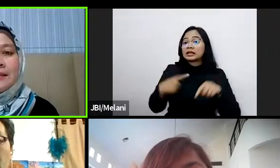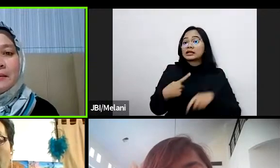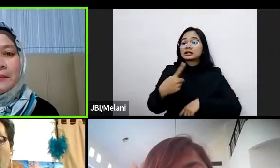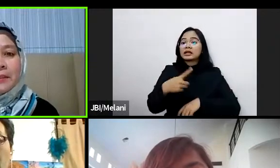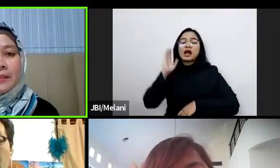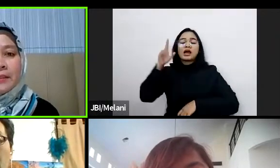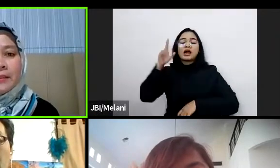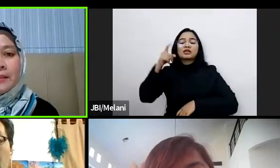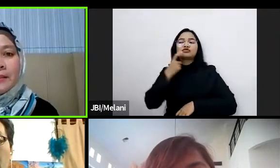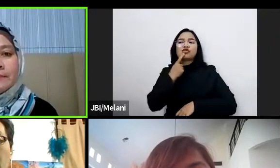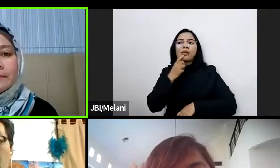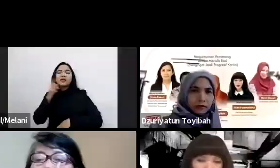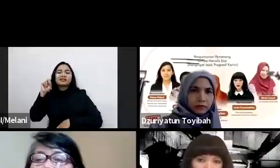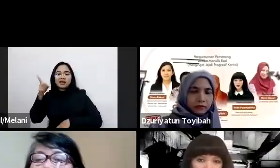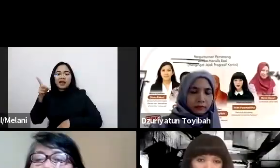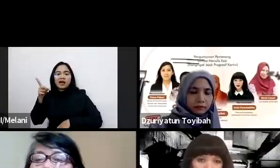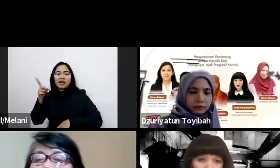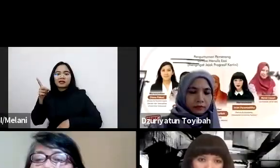menjadi